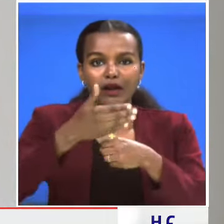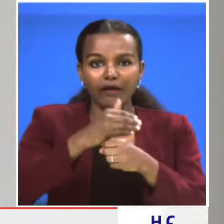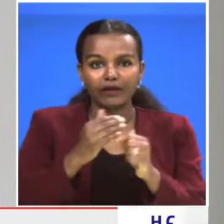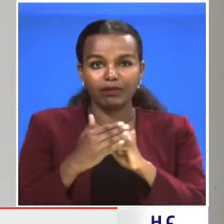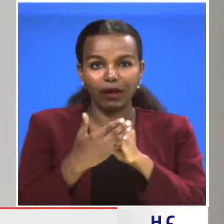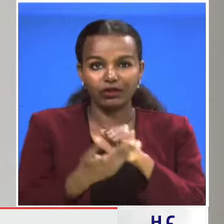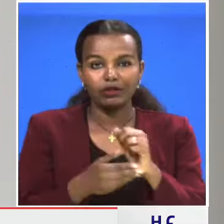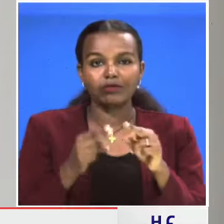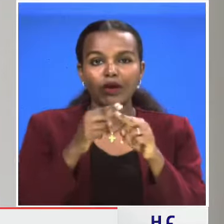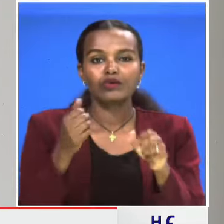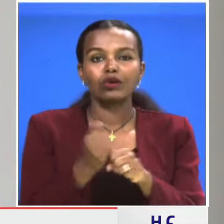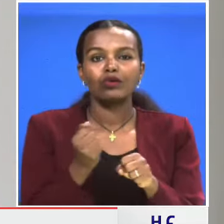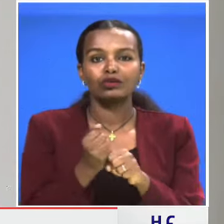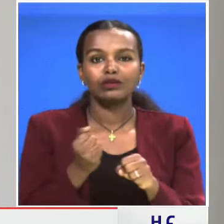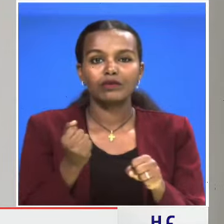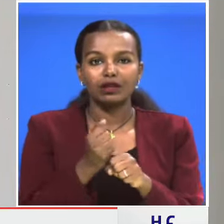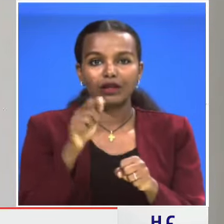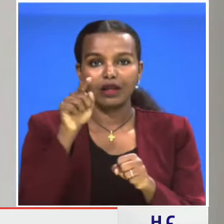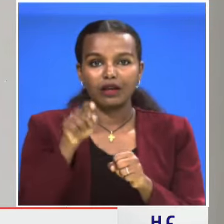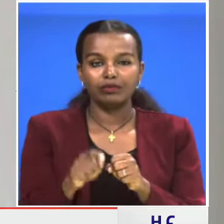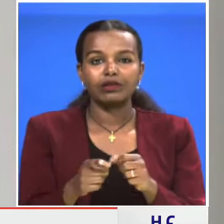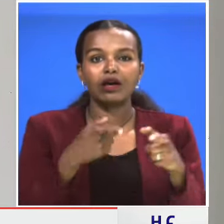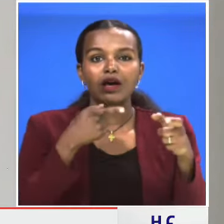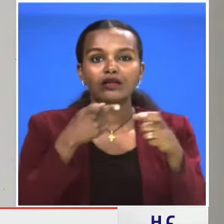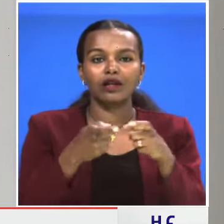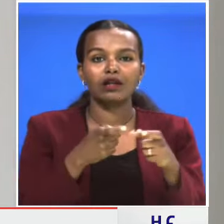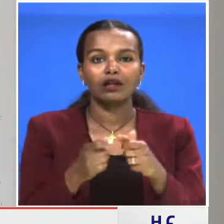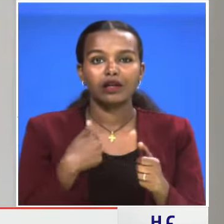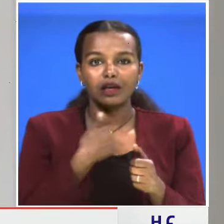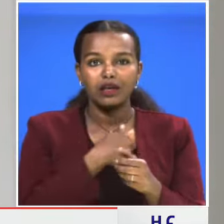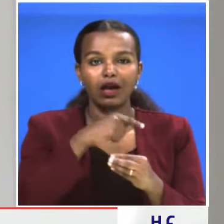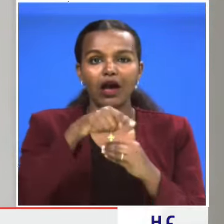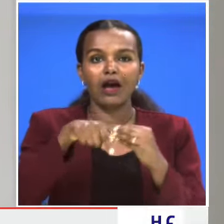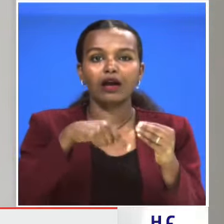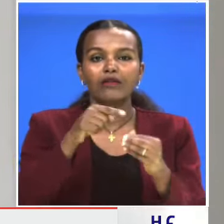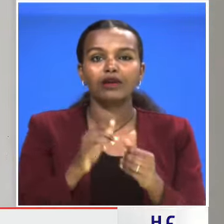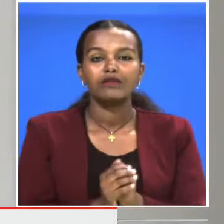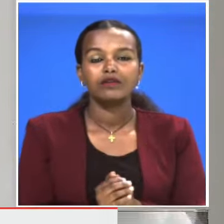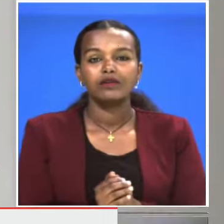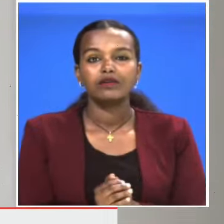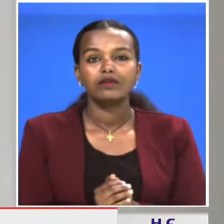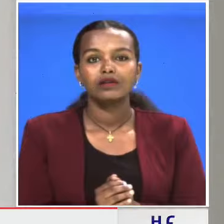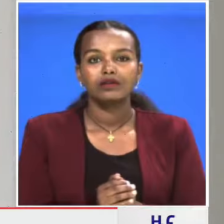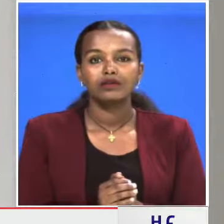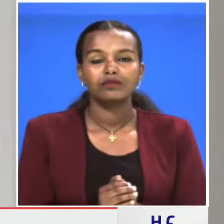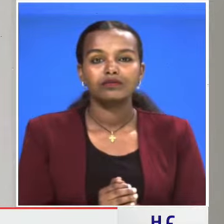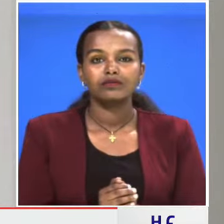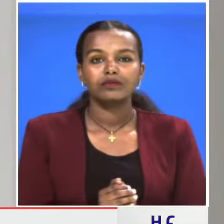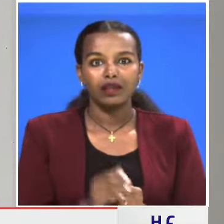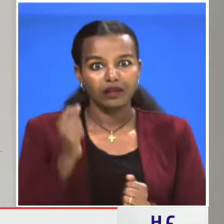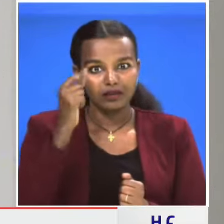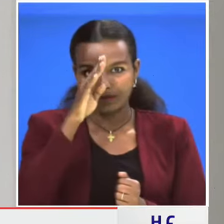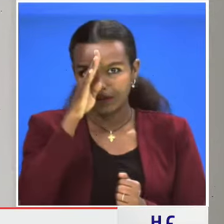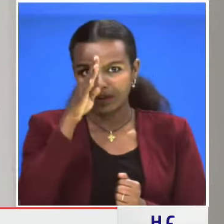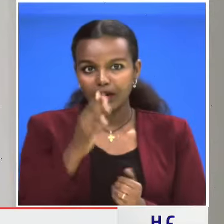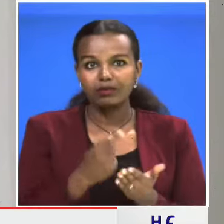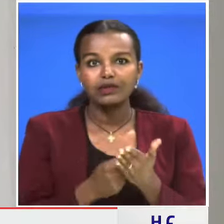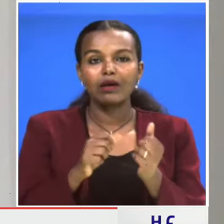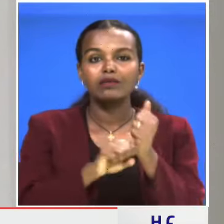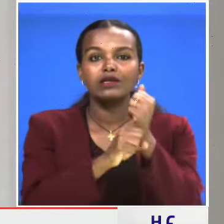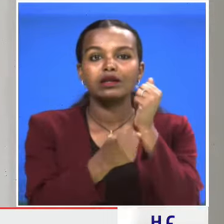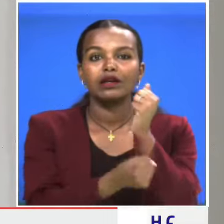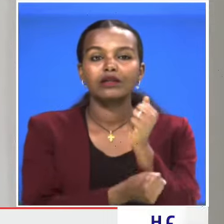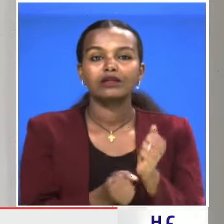የምንላቸውን ስራዎች መሰራት አለበት ብለን እናስባለን። በየአካባቢው የጤና ኤክስቴንሽን ባለሙያዎቻችን ያው ግንዛቤ ይፈጥራሉ። በዛ